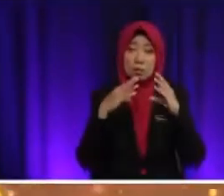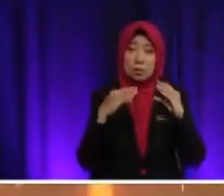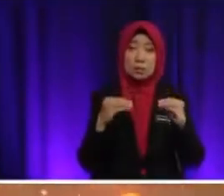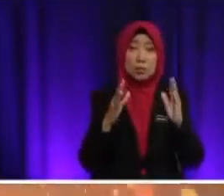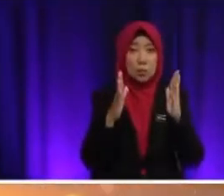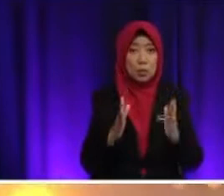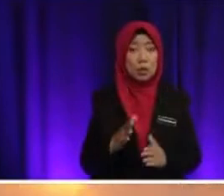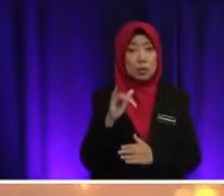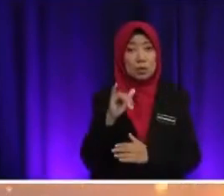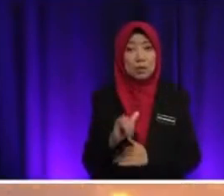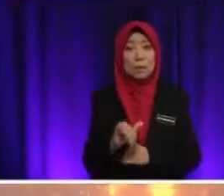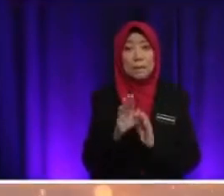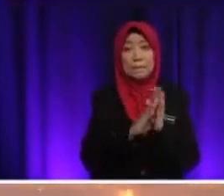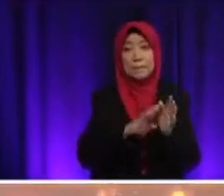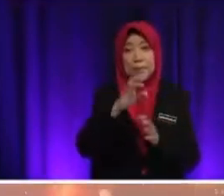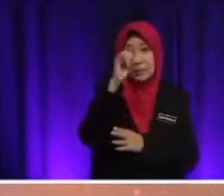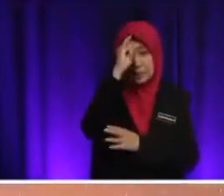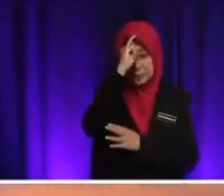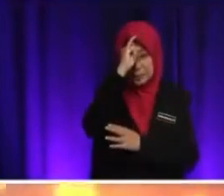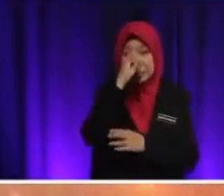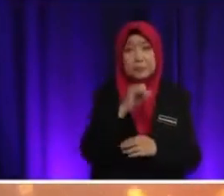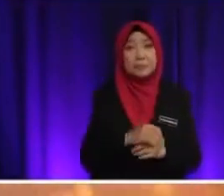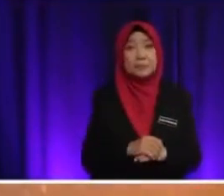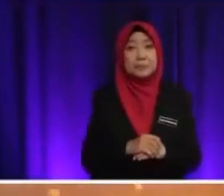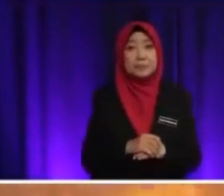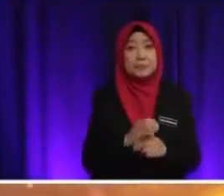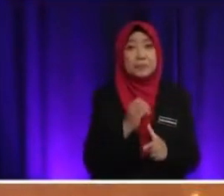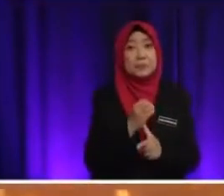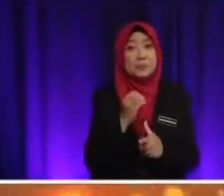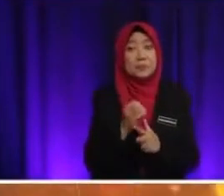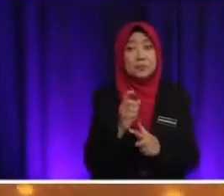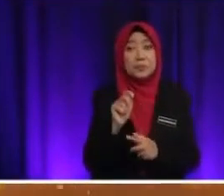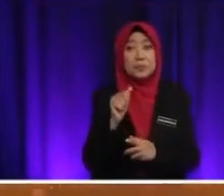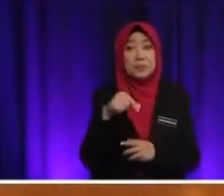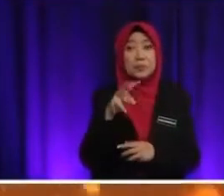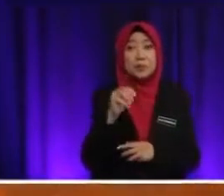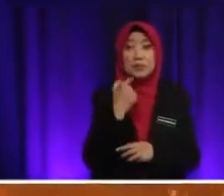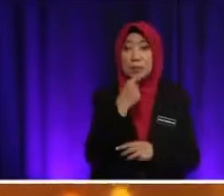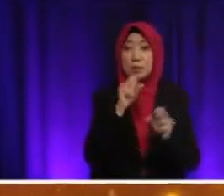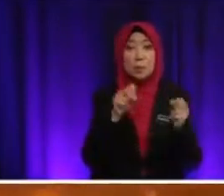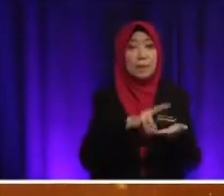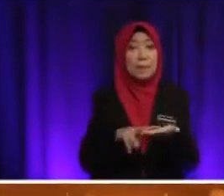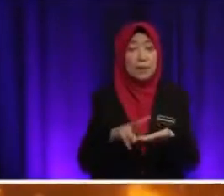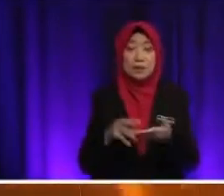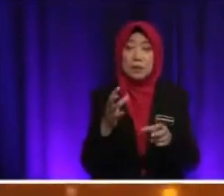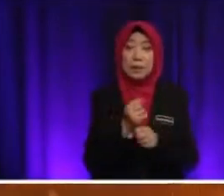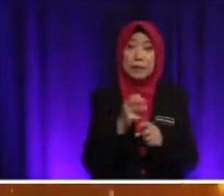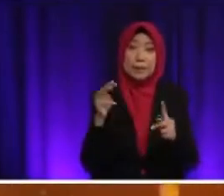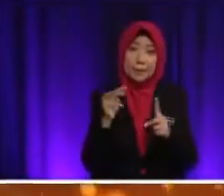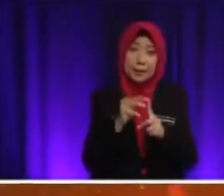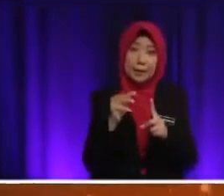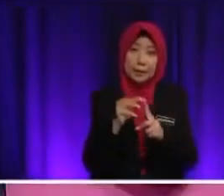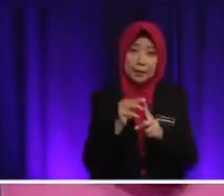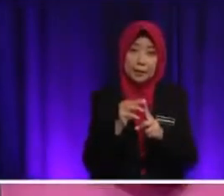orang yang bertakwa. Okey, bagus. Kalau baca macam ni, insya-Allah boleh dapat markah. Yeah. Tanya. Dan yang ketiga,